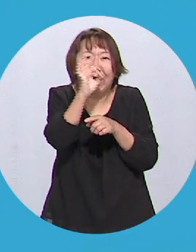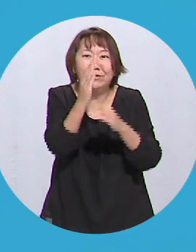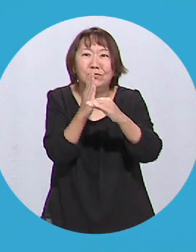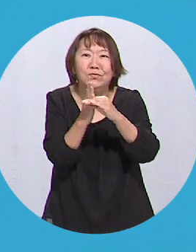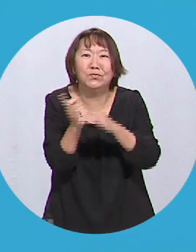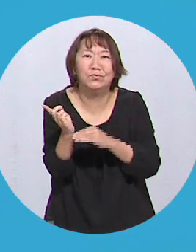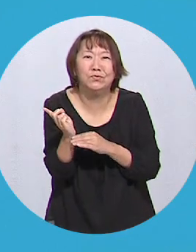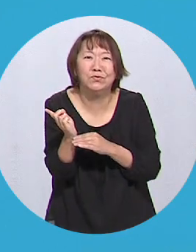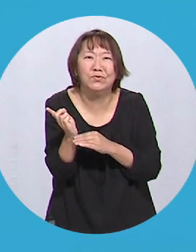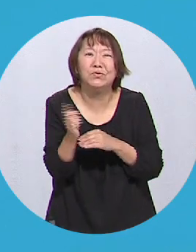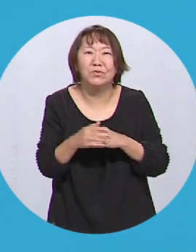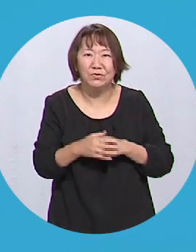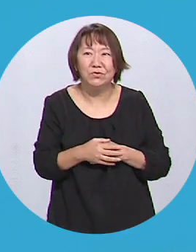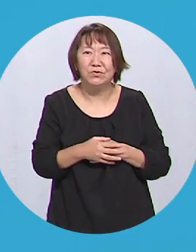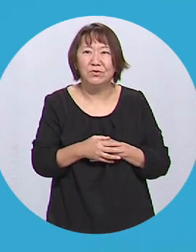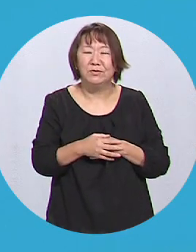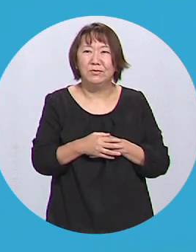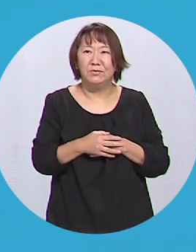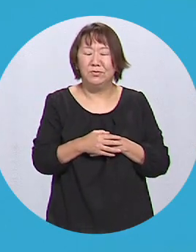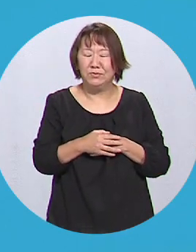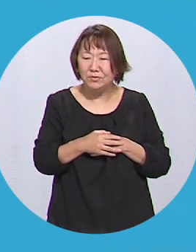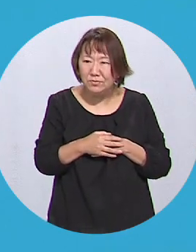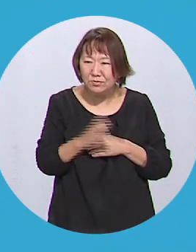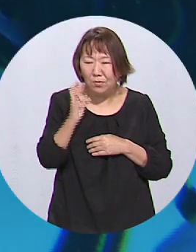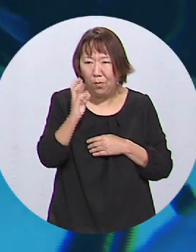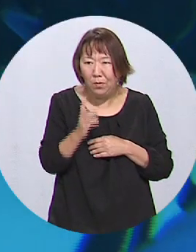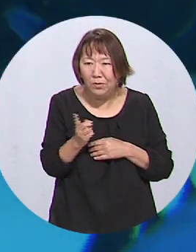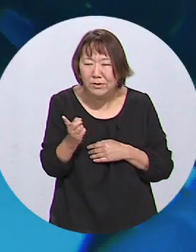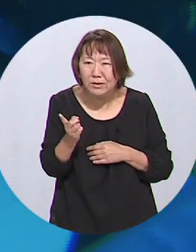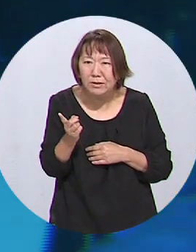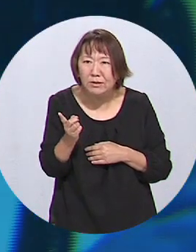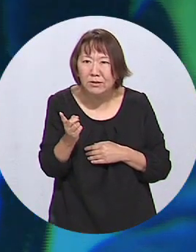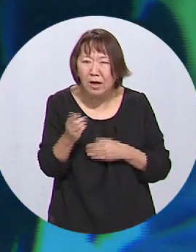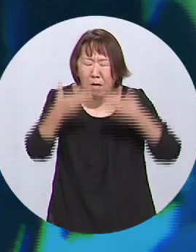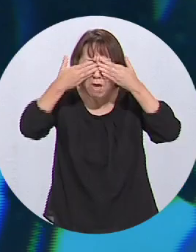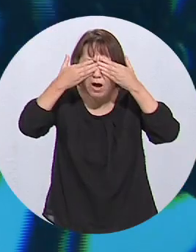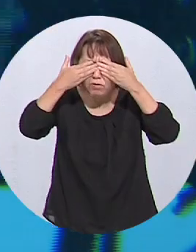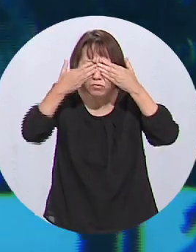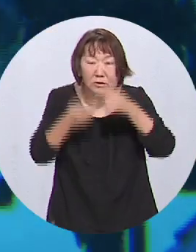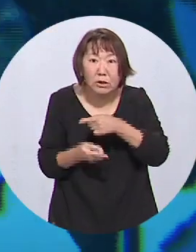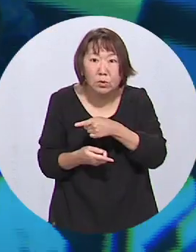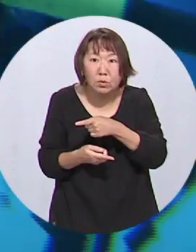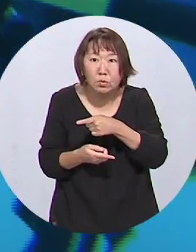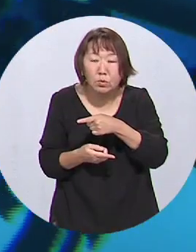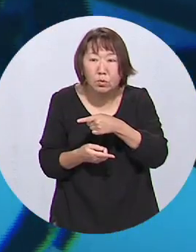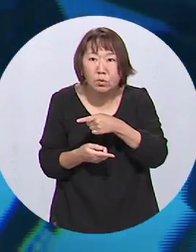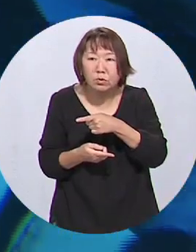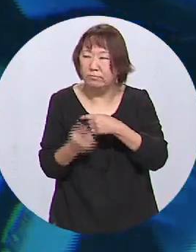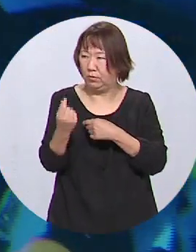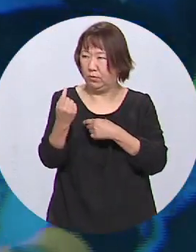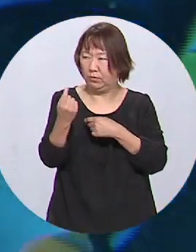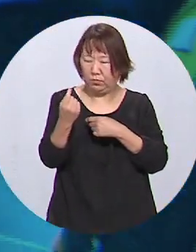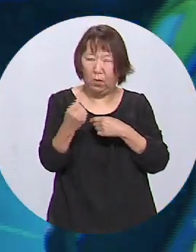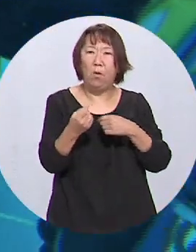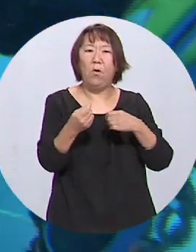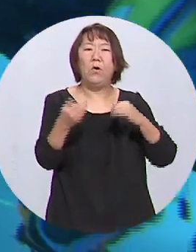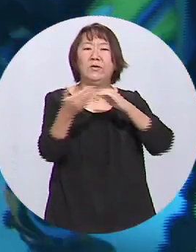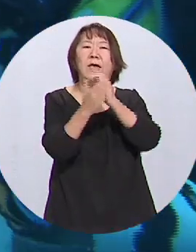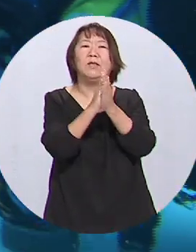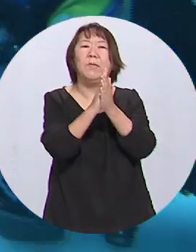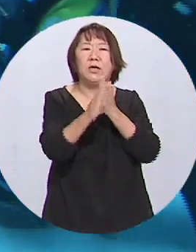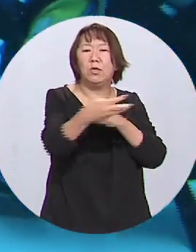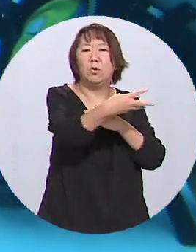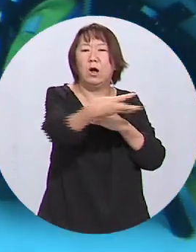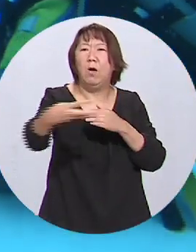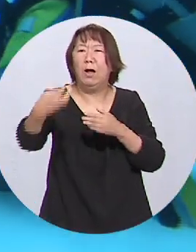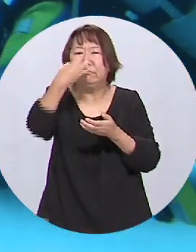ってことですよね。 はい、 すごすぎるわ、これ目隠ししてます。 そうなんです。埼玉の川は結